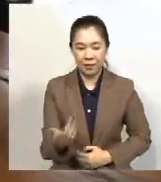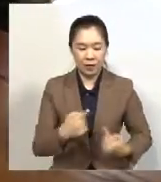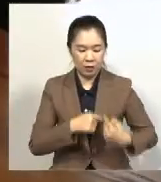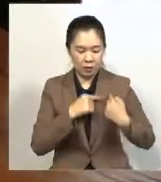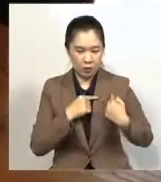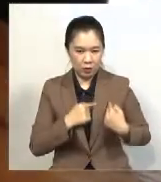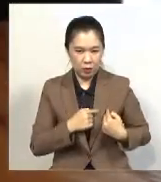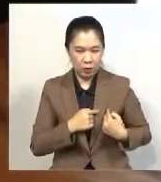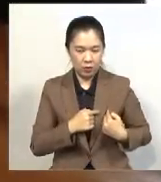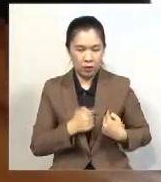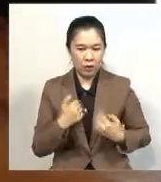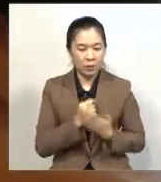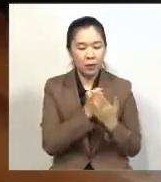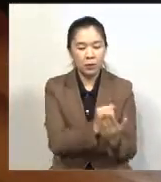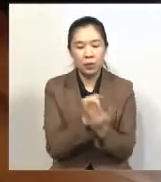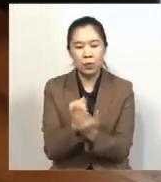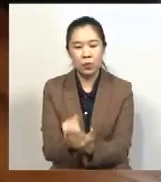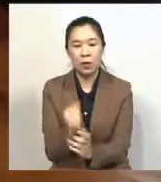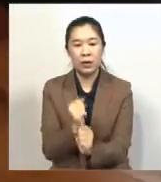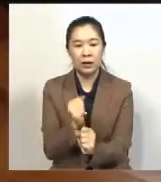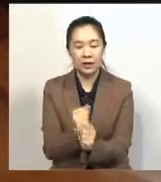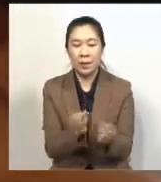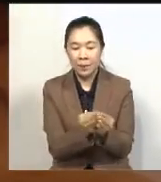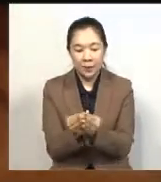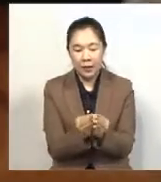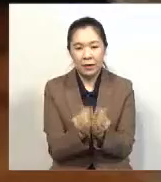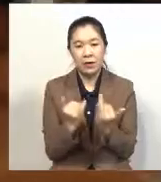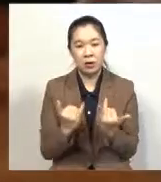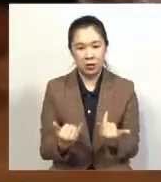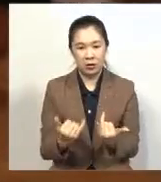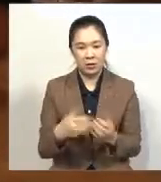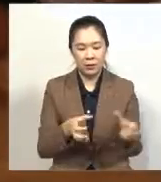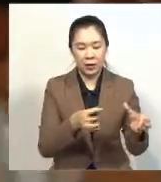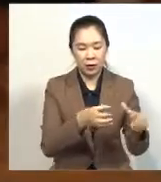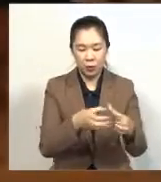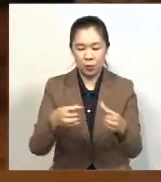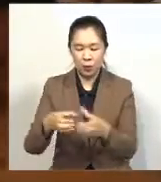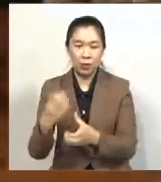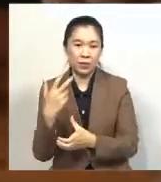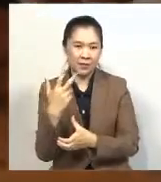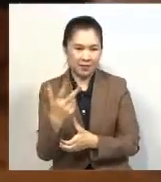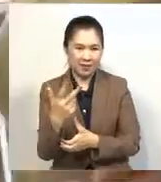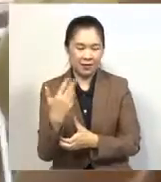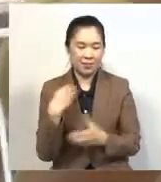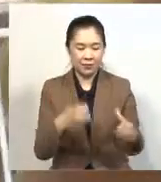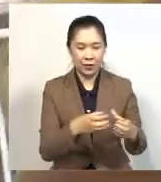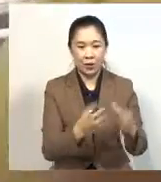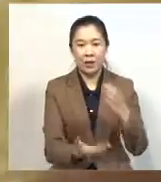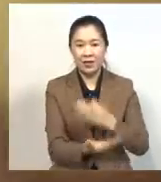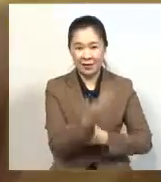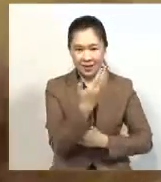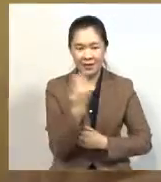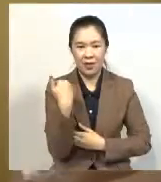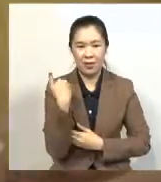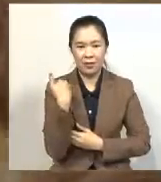สาของเราหรือส่วนราชการที่มาร่วมกันในการผลิตอาหารตรงนี้เนี่ยเราจัดเป็น3ผัดด้วยกันนะฮะผัดแรกผัดเช้าเนี่ยก็จะ